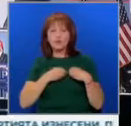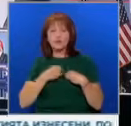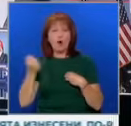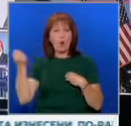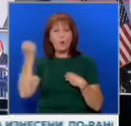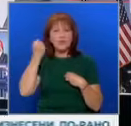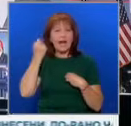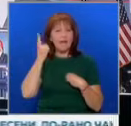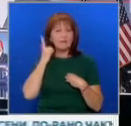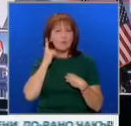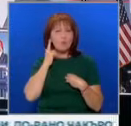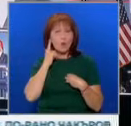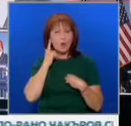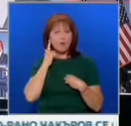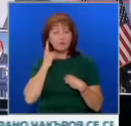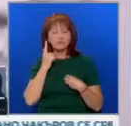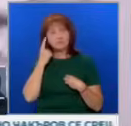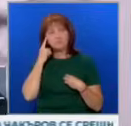ухо. Казах си,